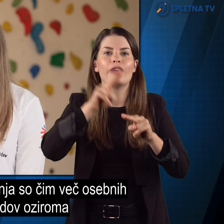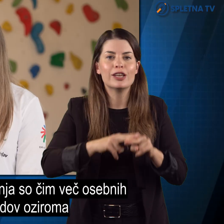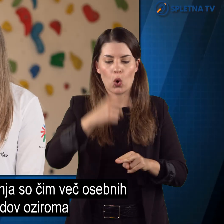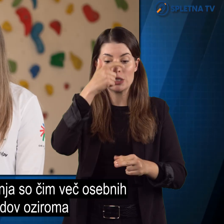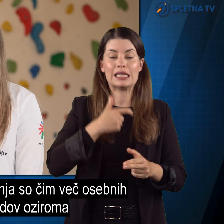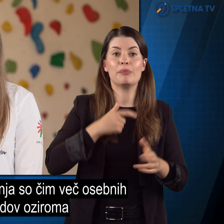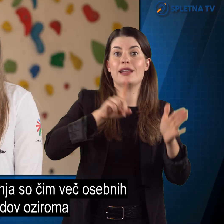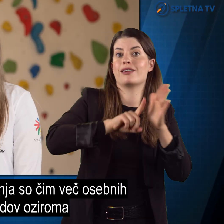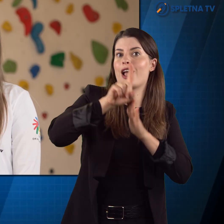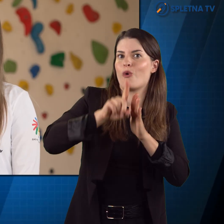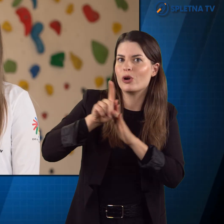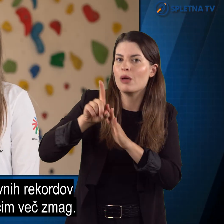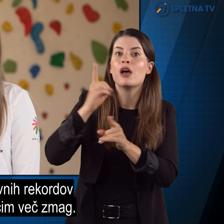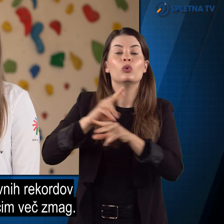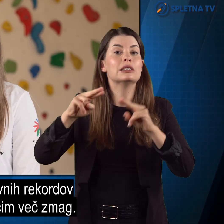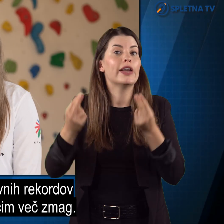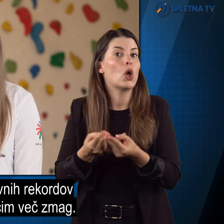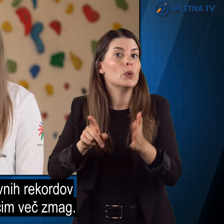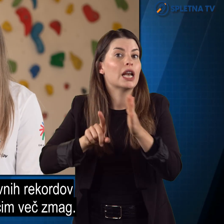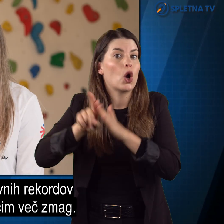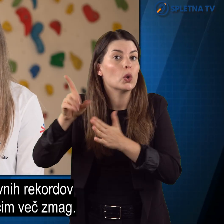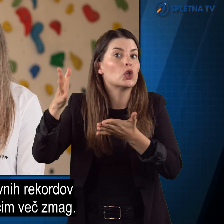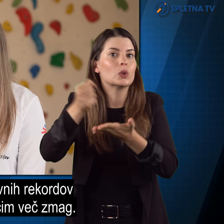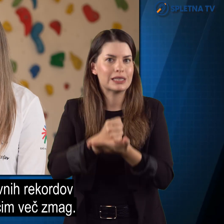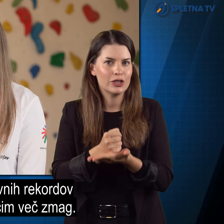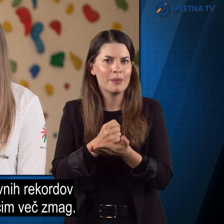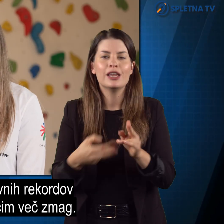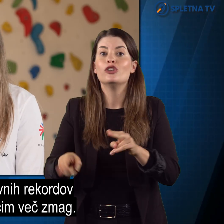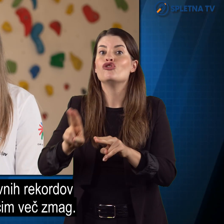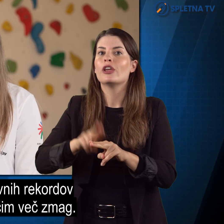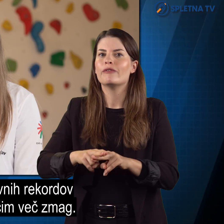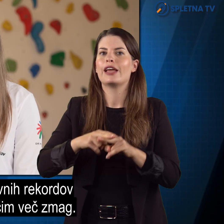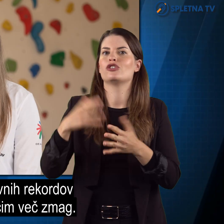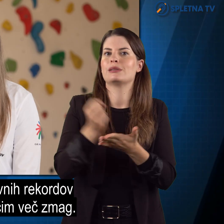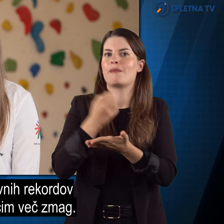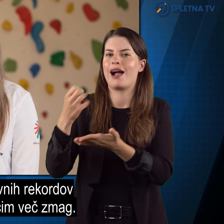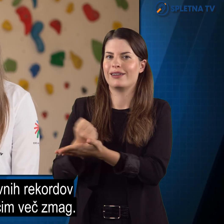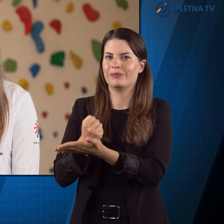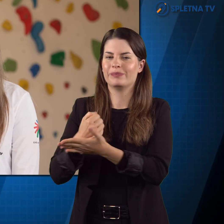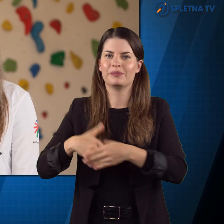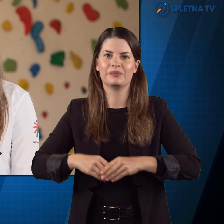osebnih rekordov oziroma tudi svetovnih rekordov in pa čim več zmag.